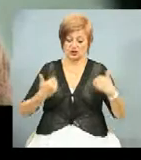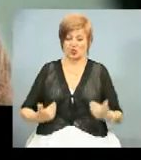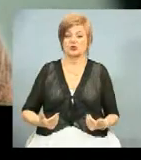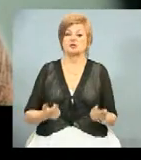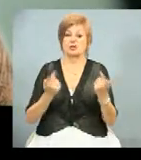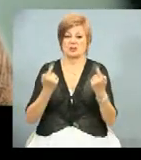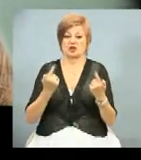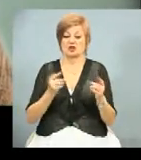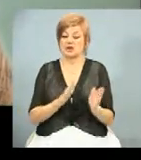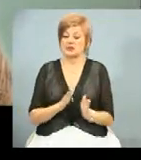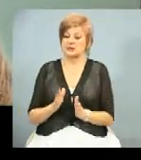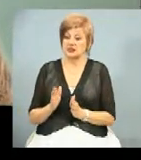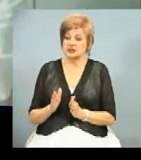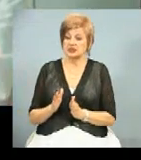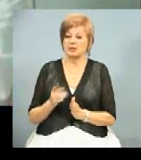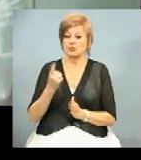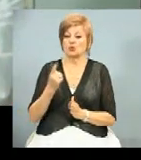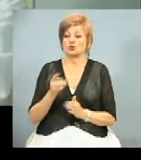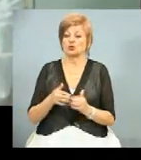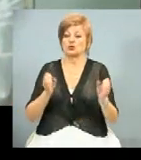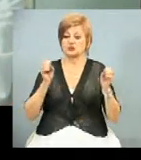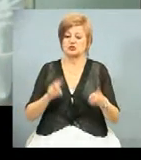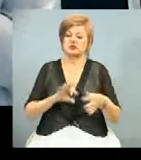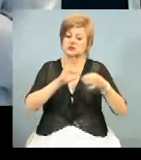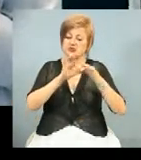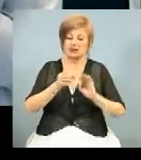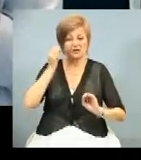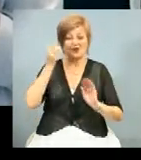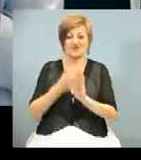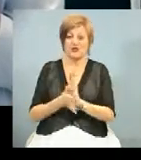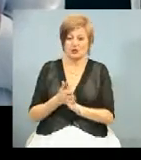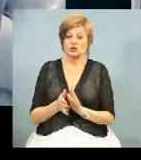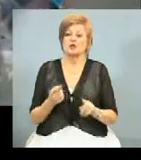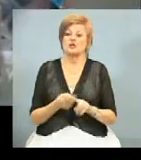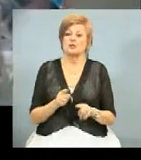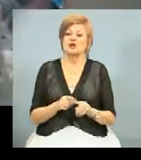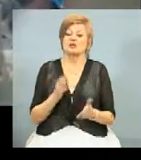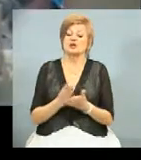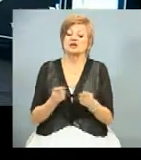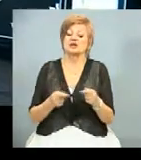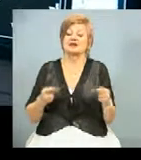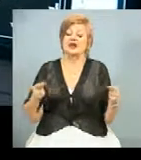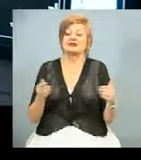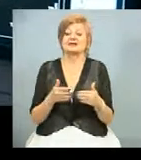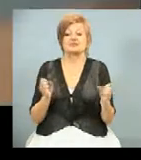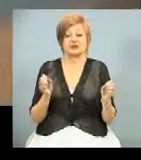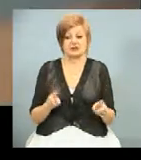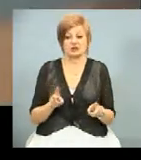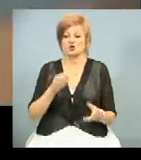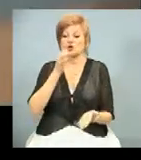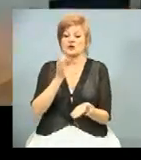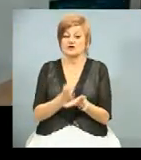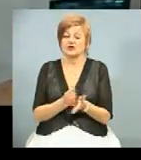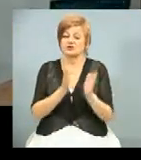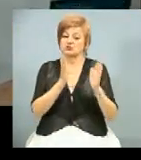складна система, то одному фахівцю дуже важко детально його вивчити. Саме тому існують різні спеціалісти, що відповідають